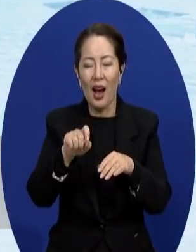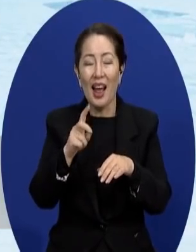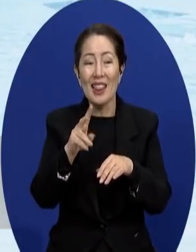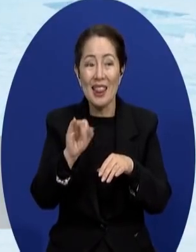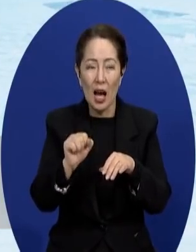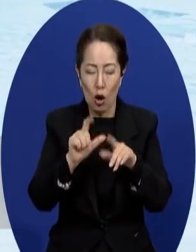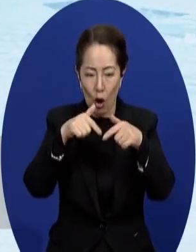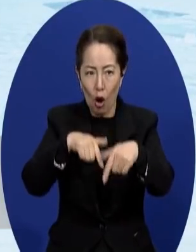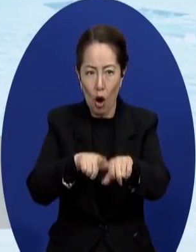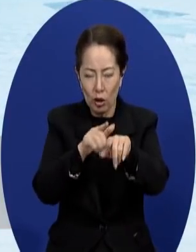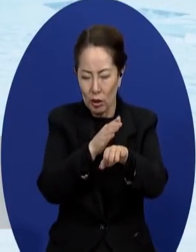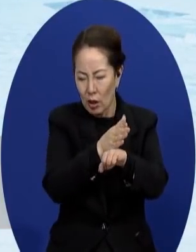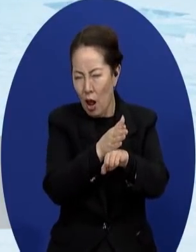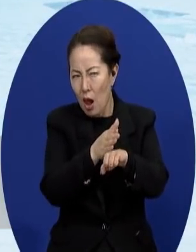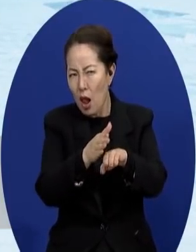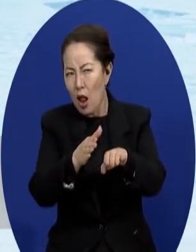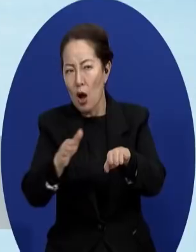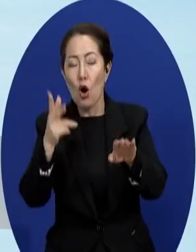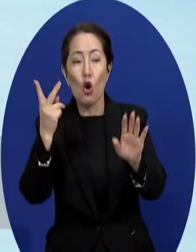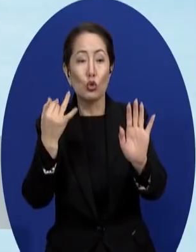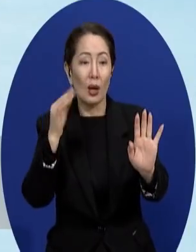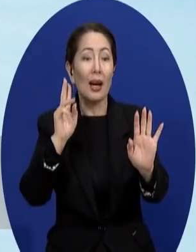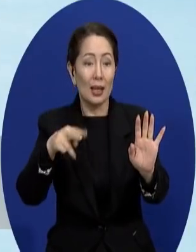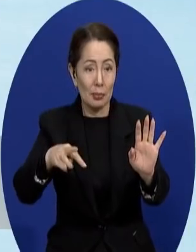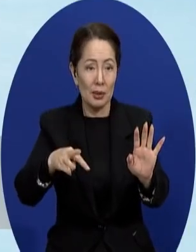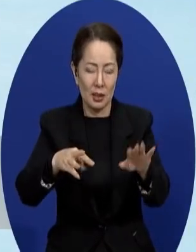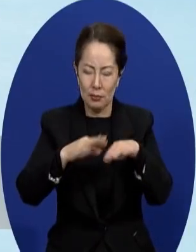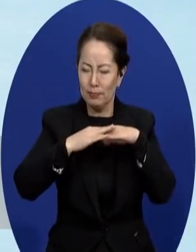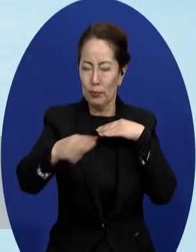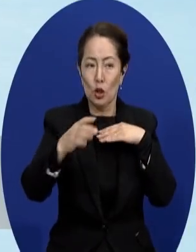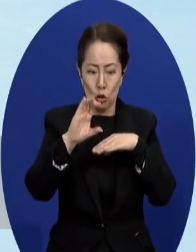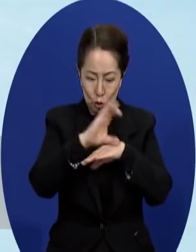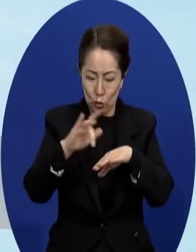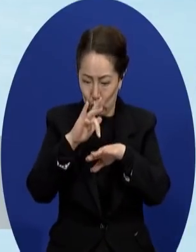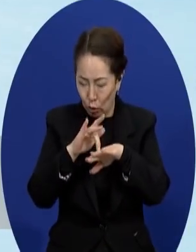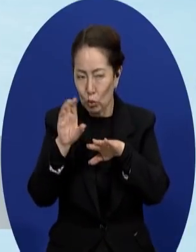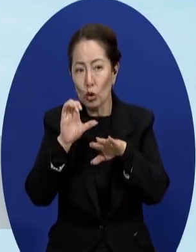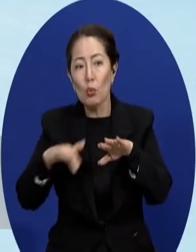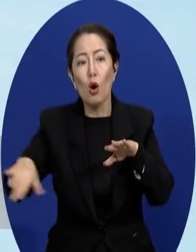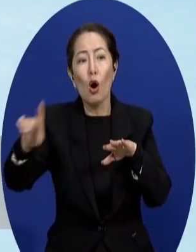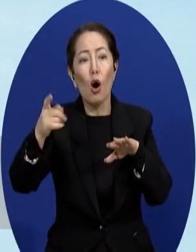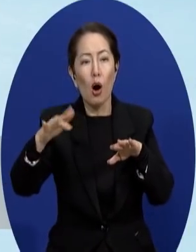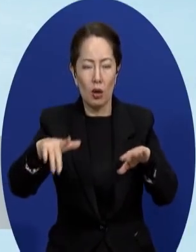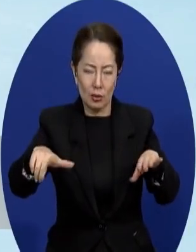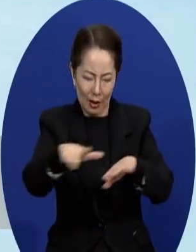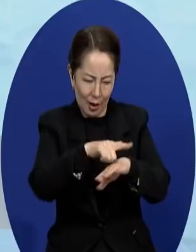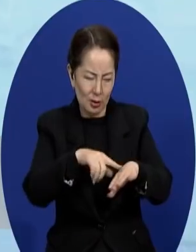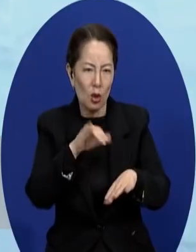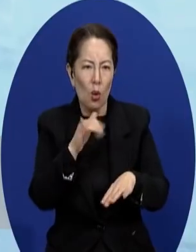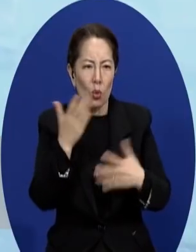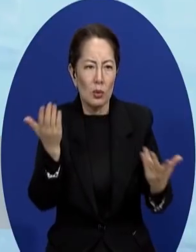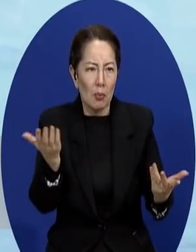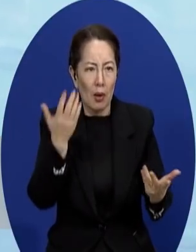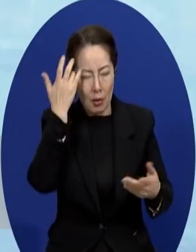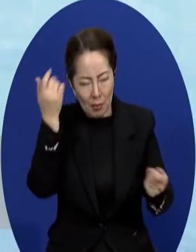дагуу 26 км газрыг хамраад байна. Сумын төвөөс гадна сумын хойд хэсэг рүү орсон учраас тухайн газрын мал усгүй, малчит малаа